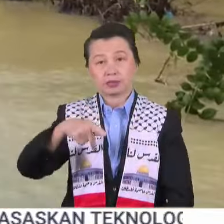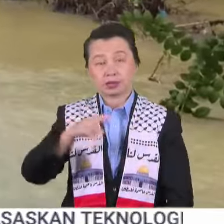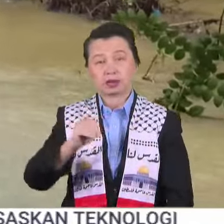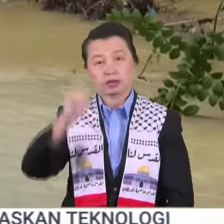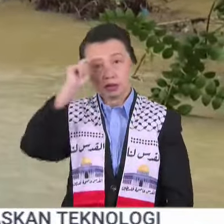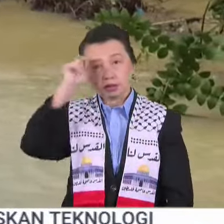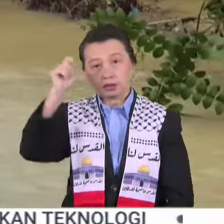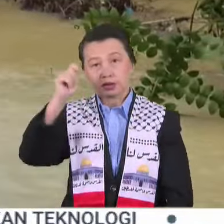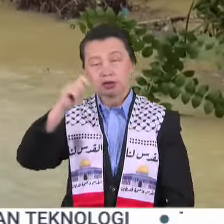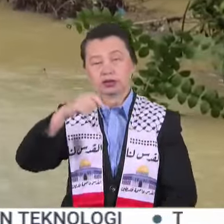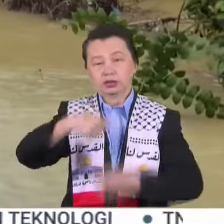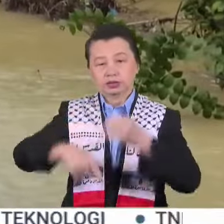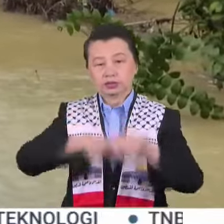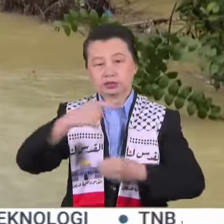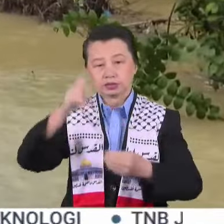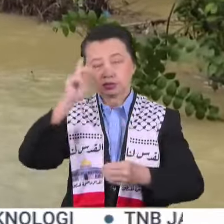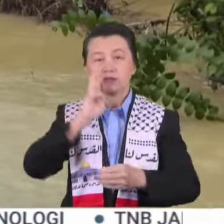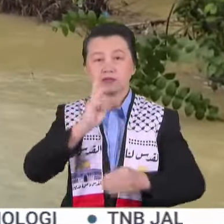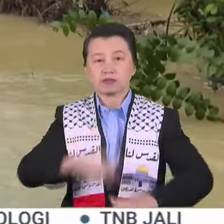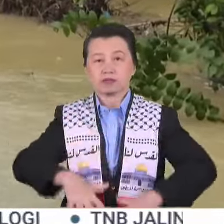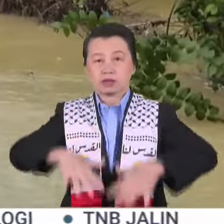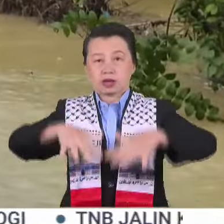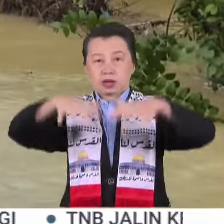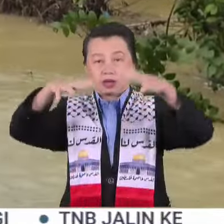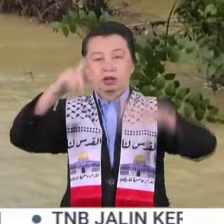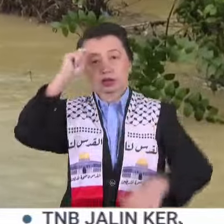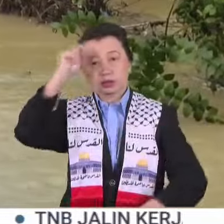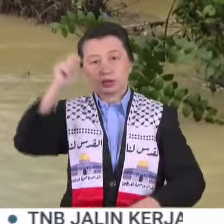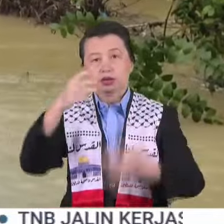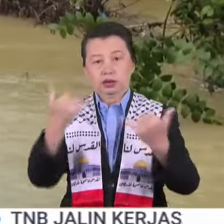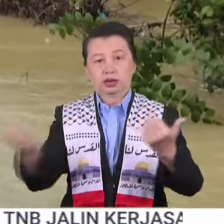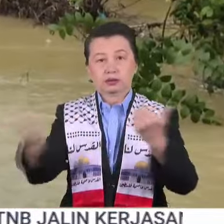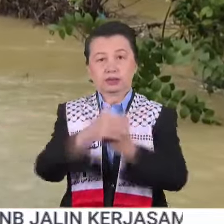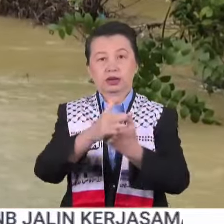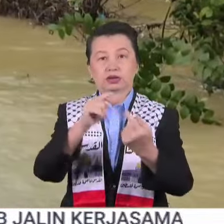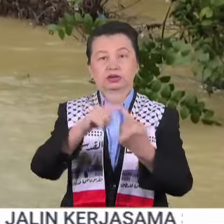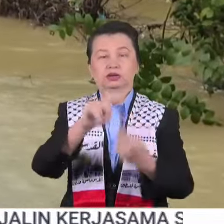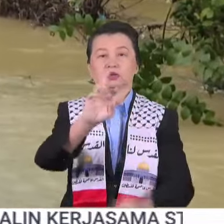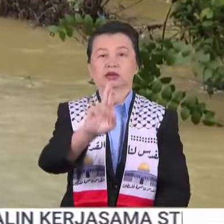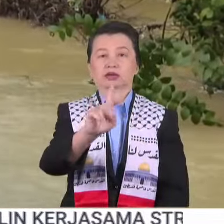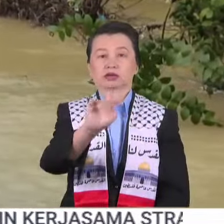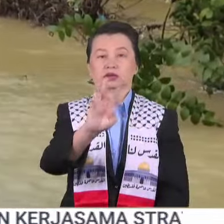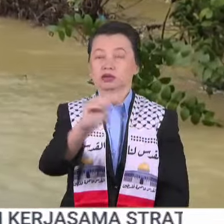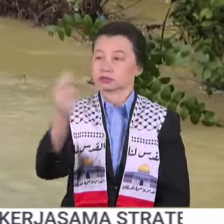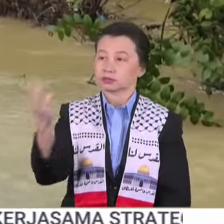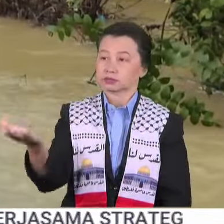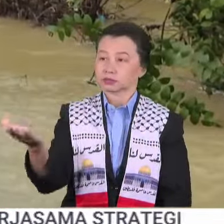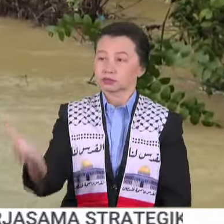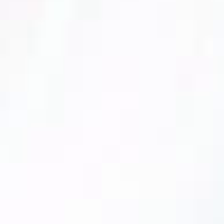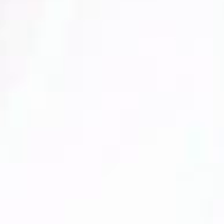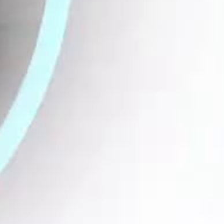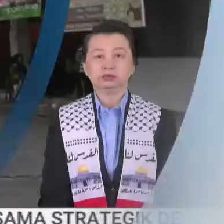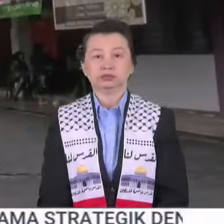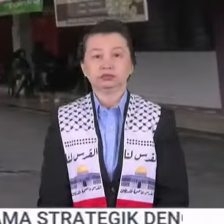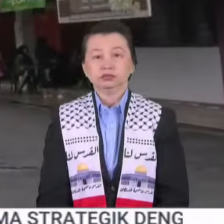situasi terkini sebenarnya banjir di Terengganu. Kembali kepada rakan Sugas, silakan.